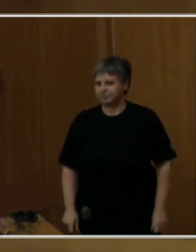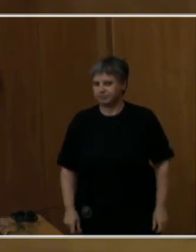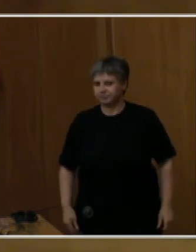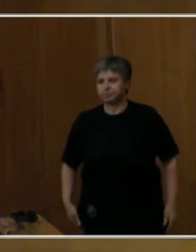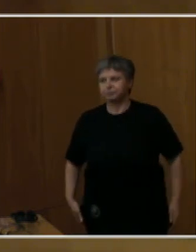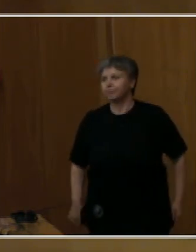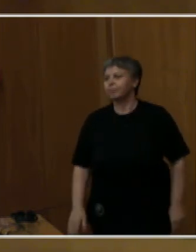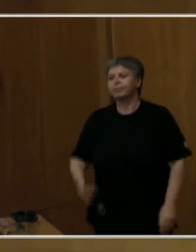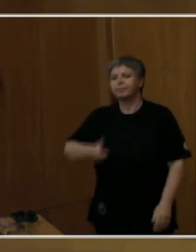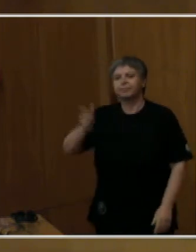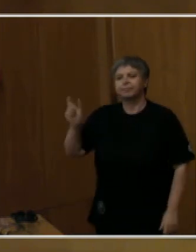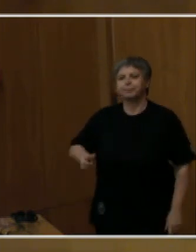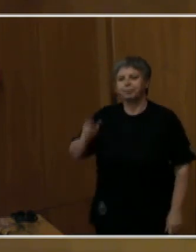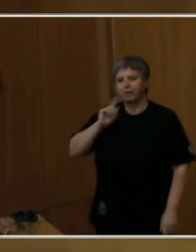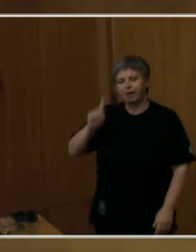Καλησπέρα και από μένα.